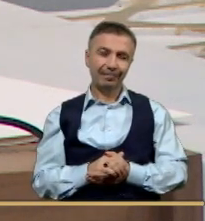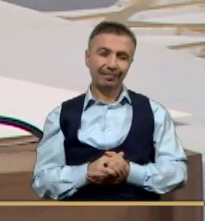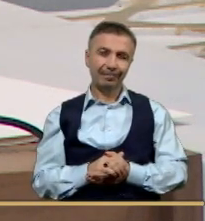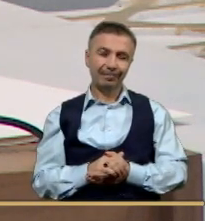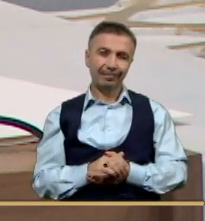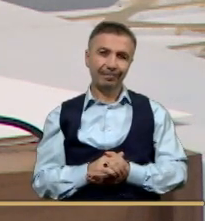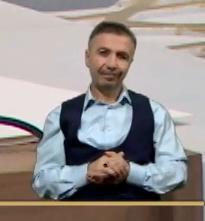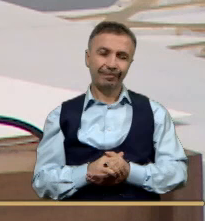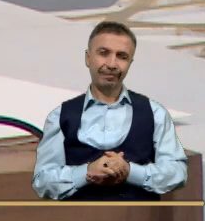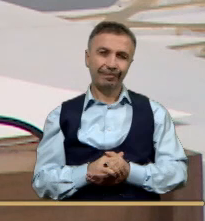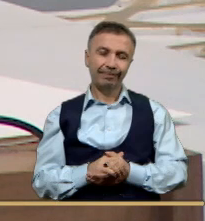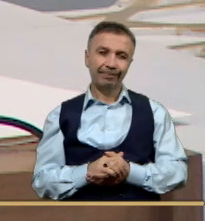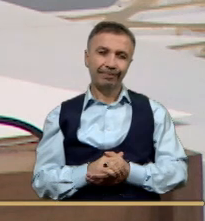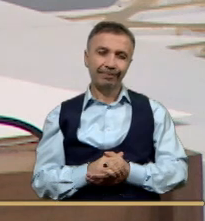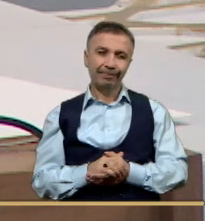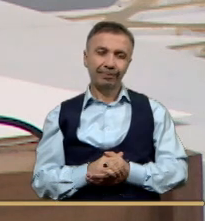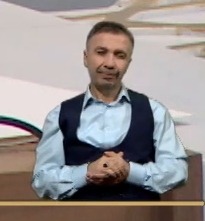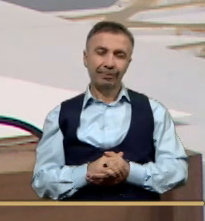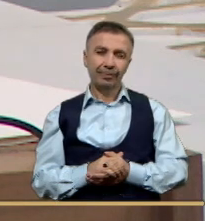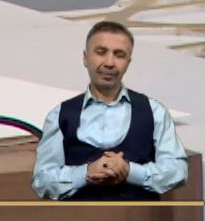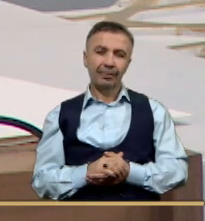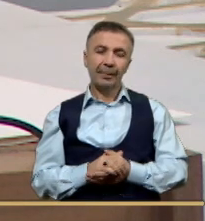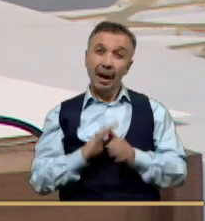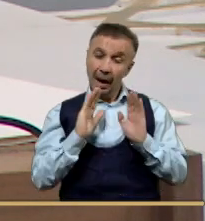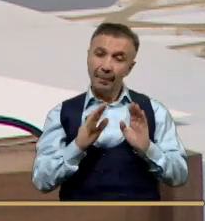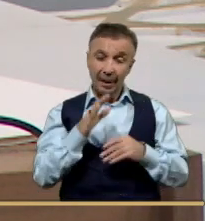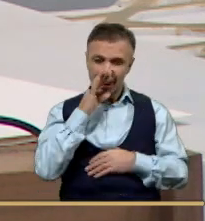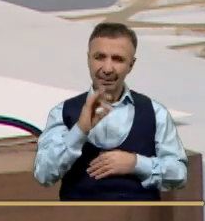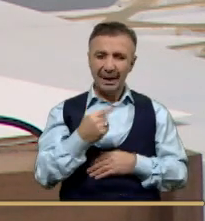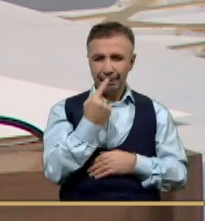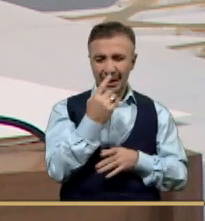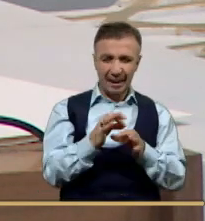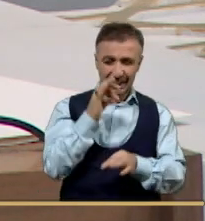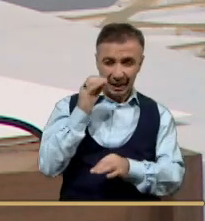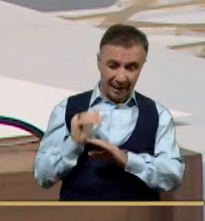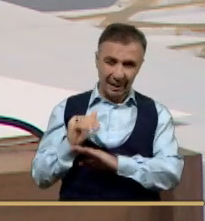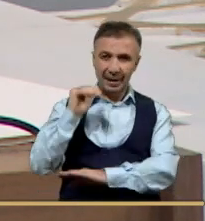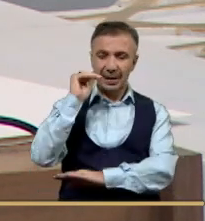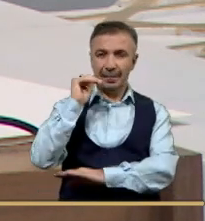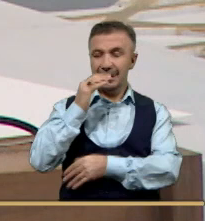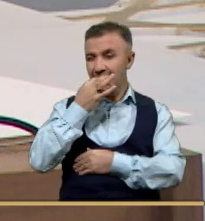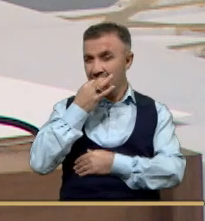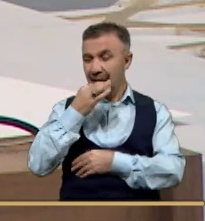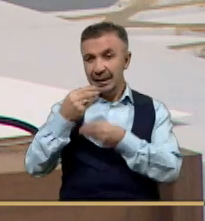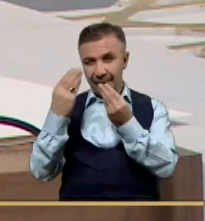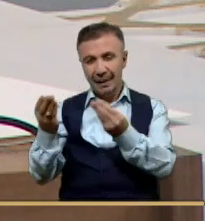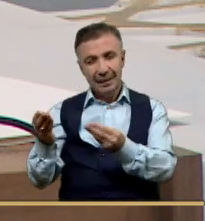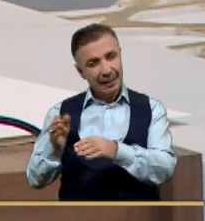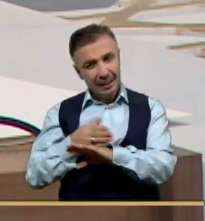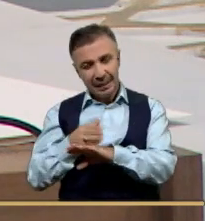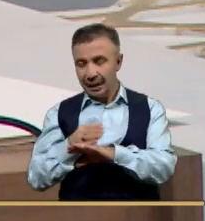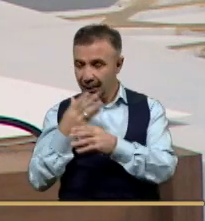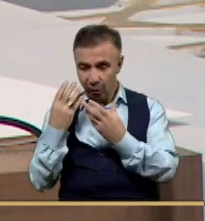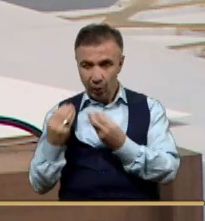وَمَنْ اَحْيَاهَا, ama kim de bir insanın yaşamasına vesile olursa,